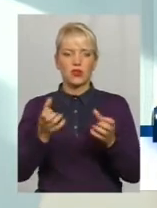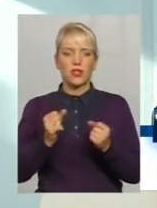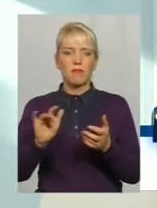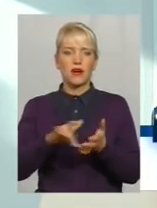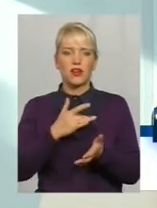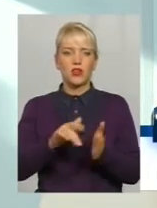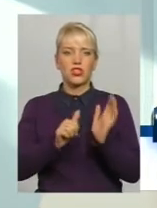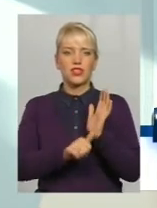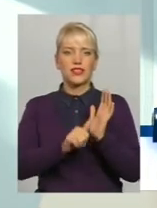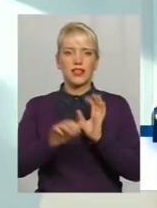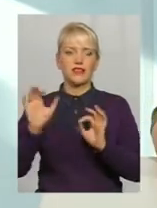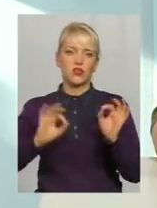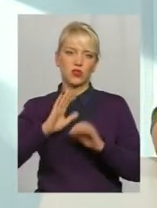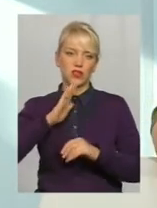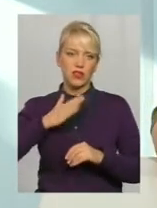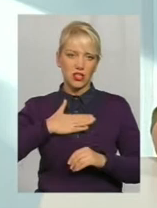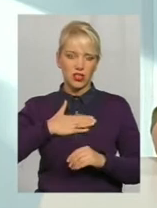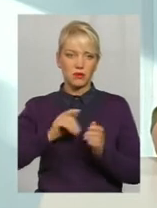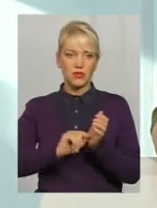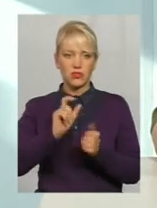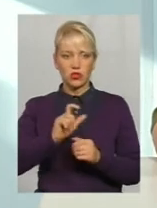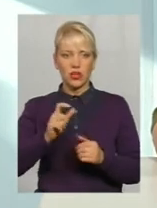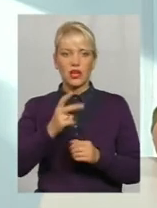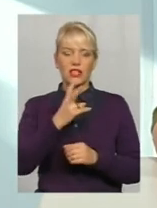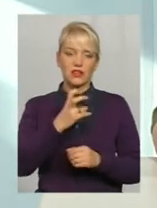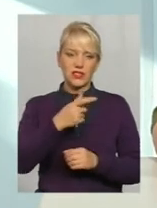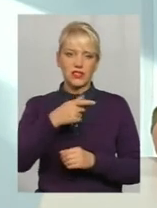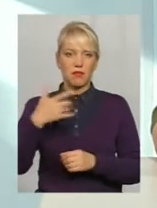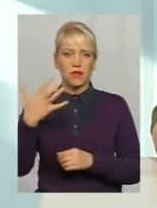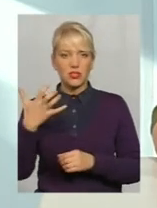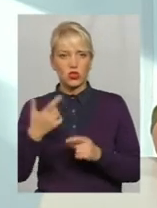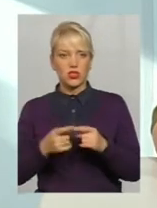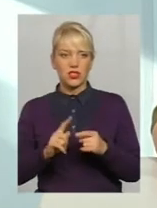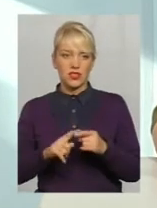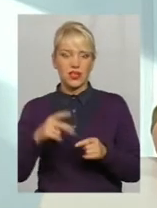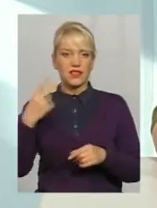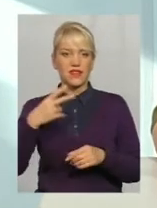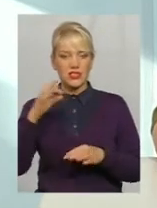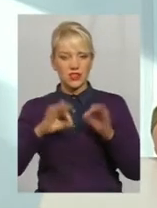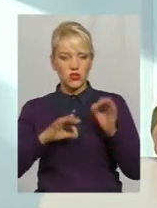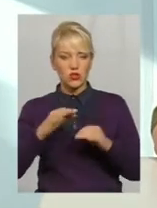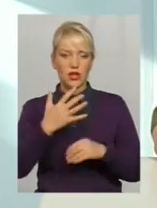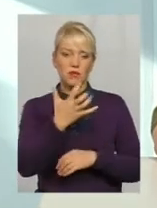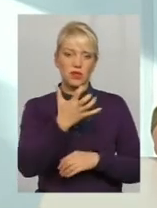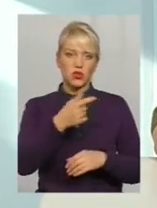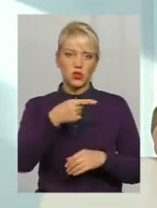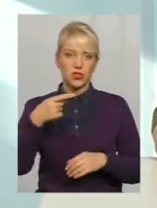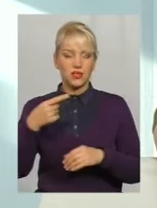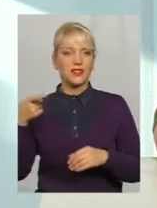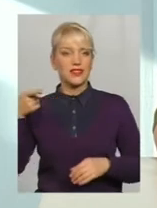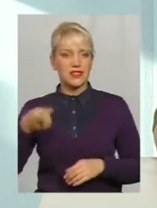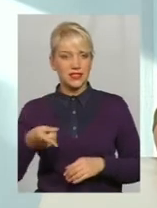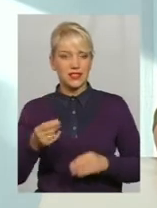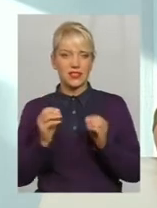перерахунок 60% наших пенсіонерів. Від 200 до 500 гривень – 20% пенсіонерів. Від 500 до 1000